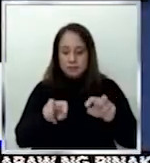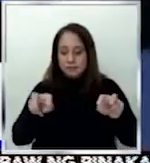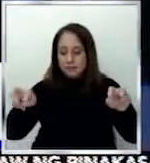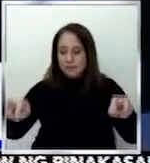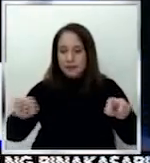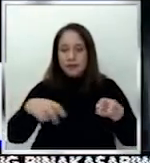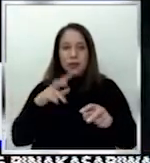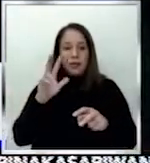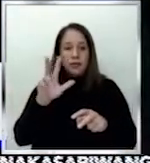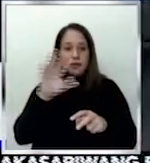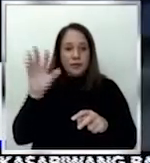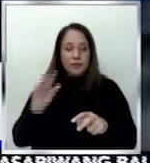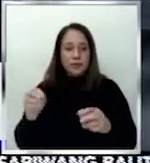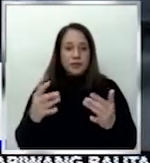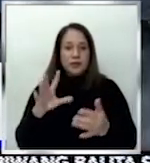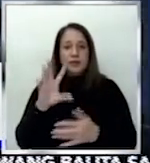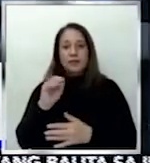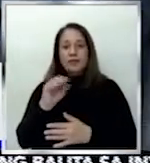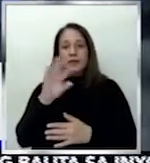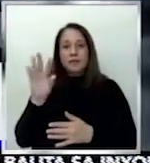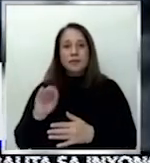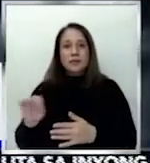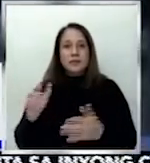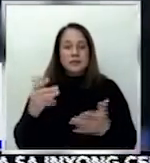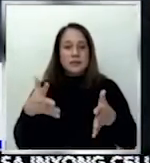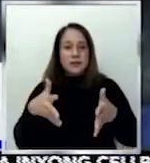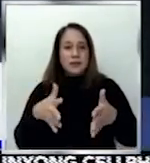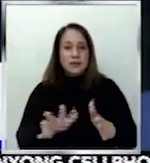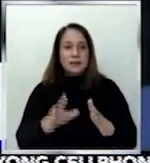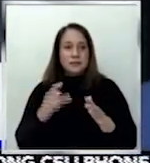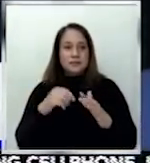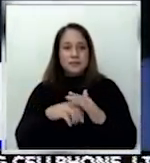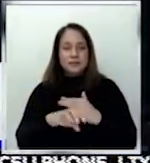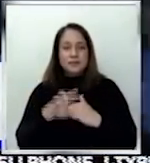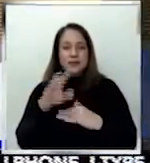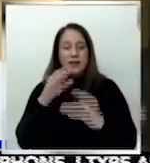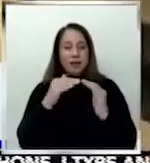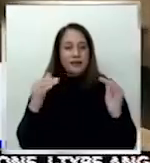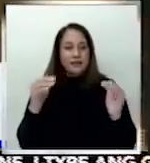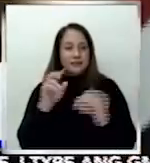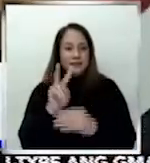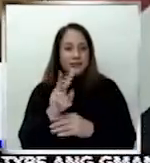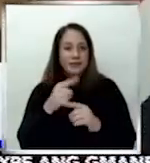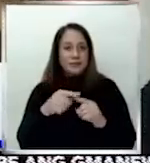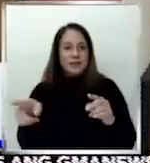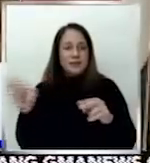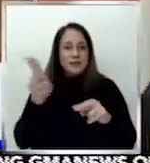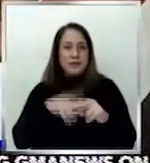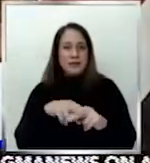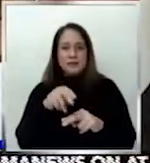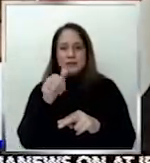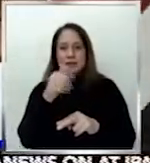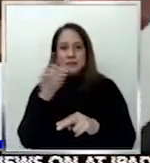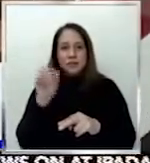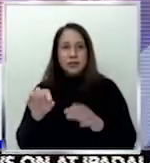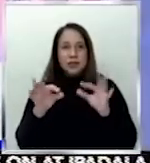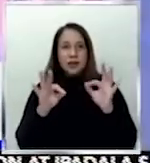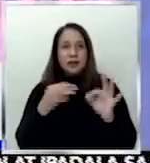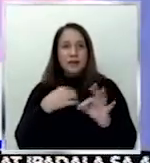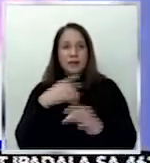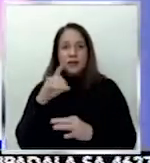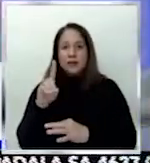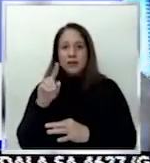30%, 50% na ang indoor capacity ngayong alert level 2, pero may dagdag na 10% kung may DTI safety